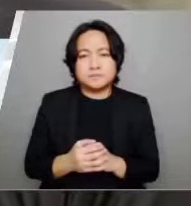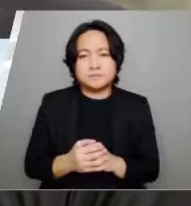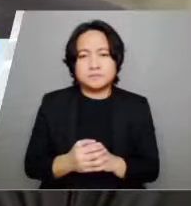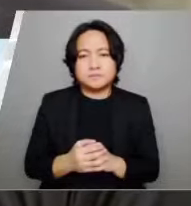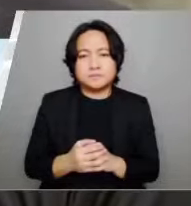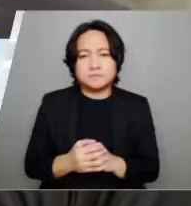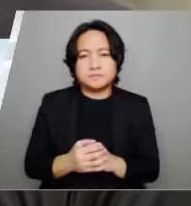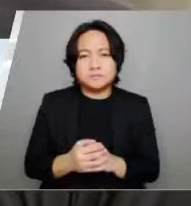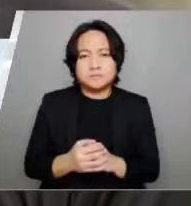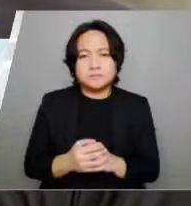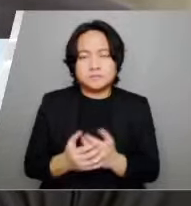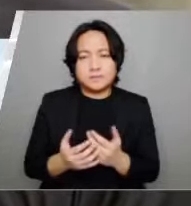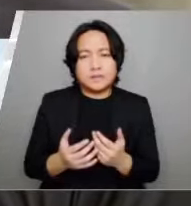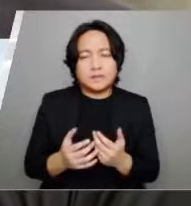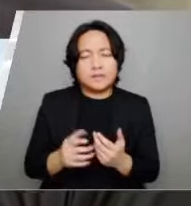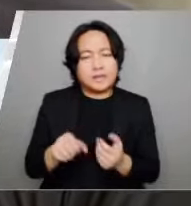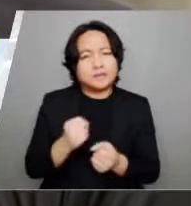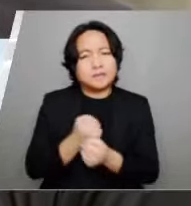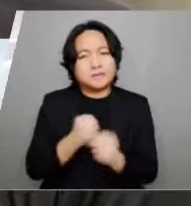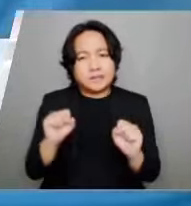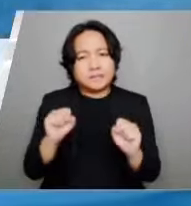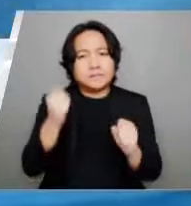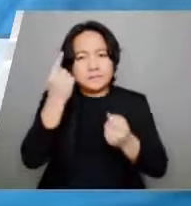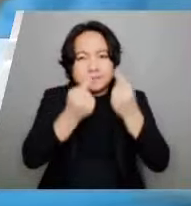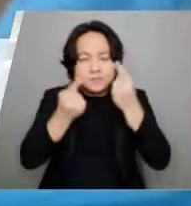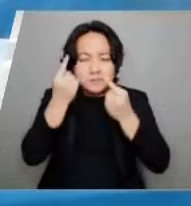to be safe, yung safety nila.